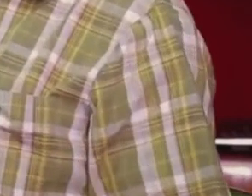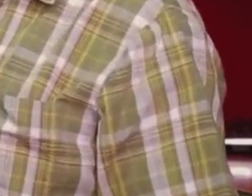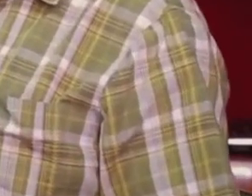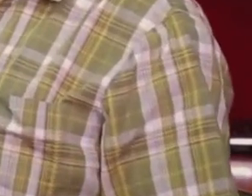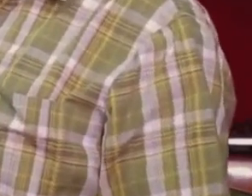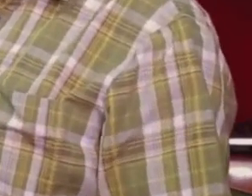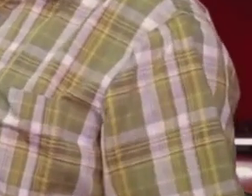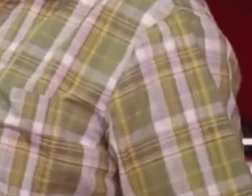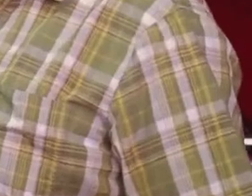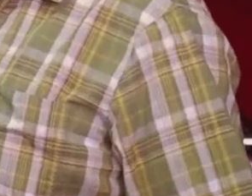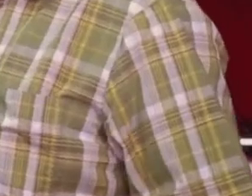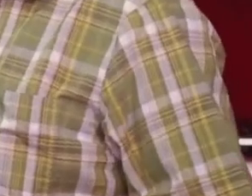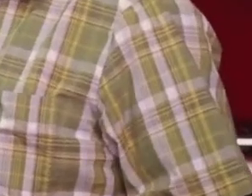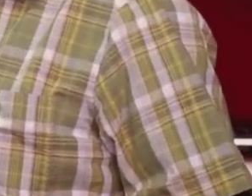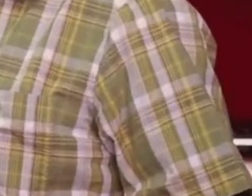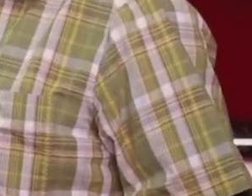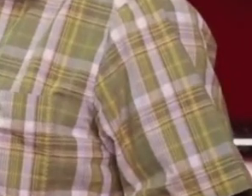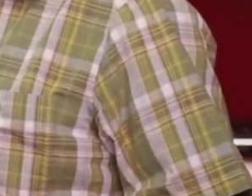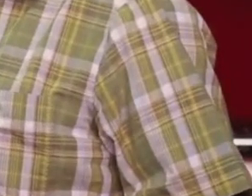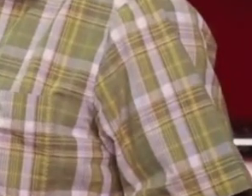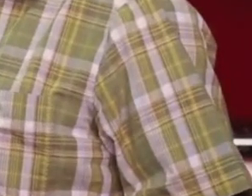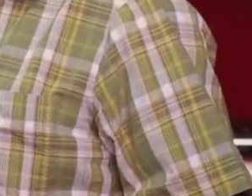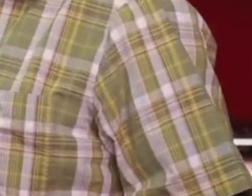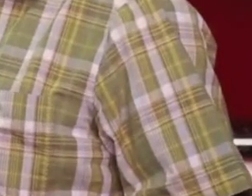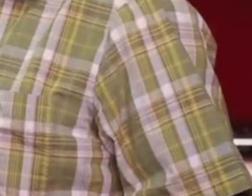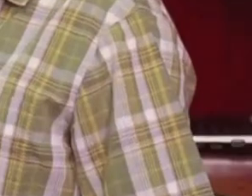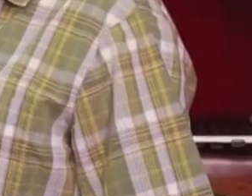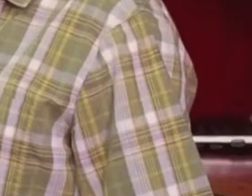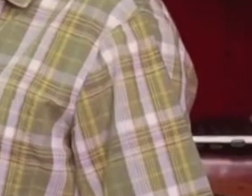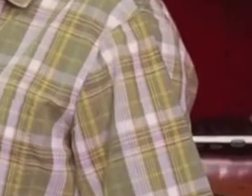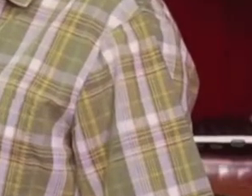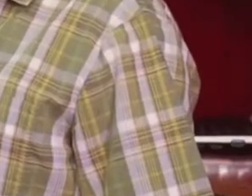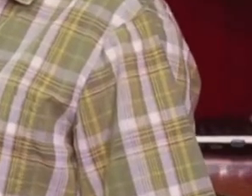Kati tini nambe yo kubagereke romo soro wiba tugamba.